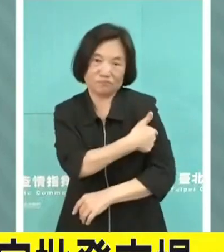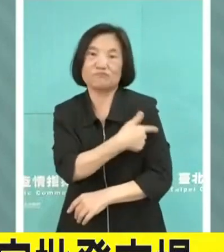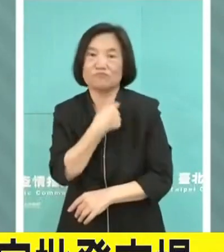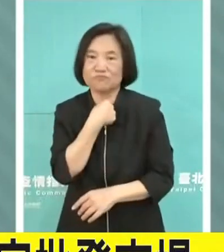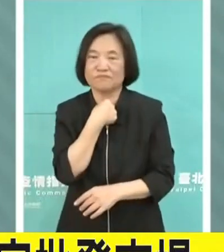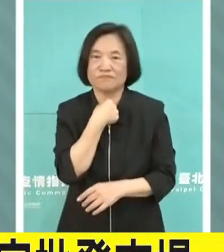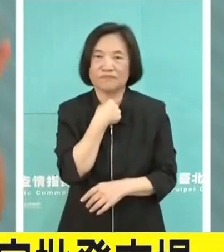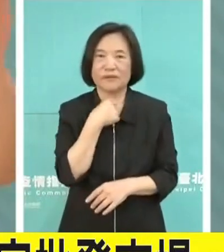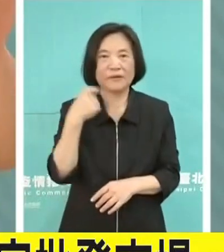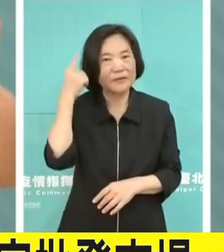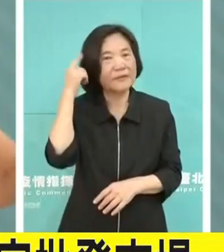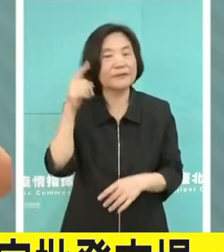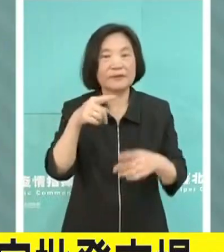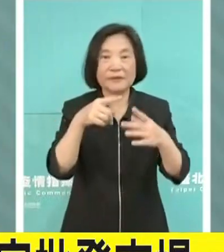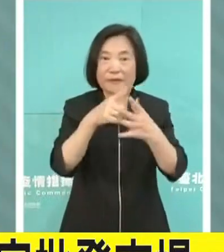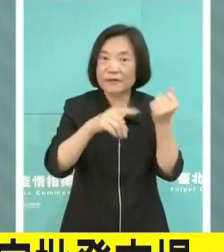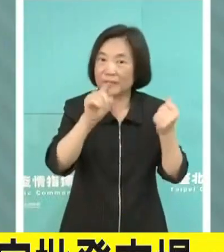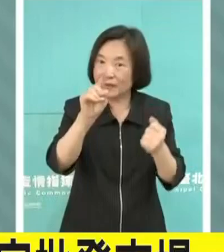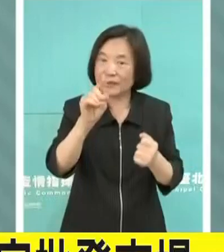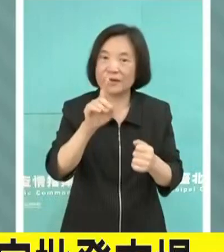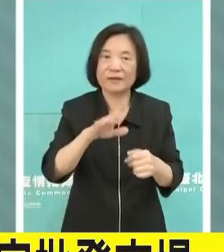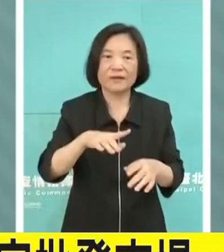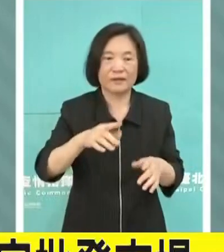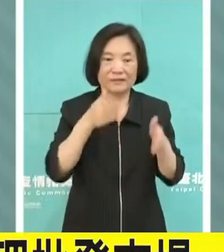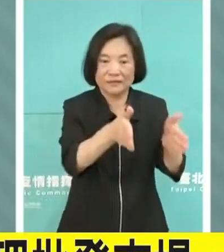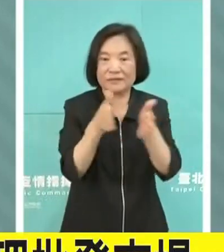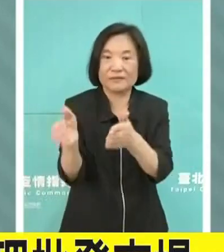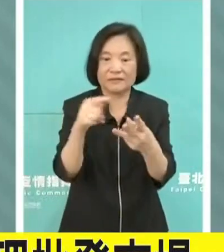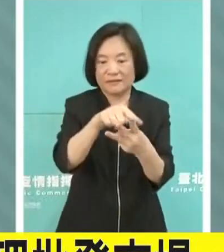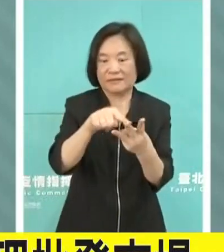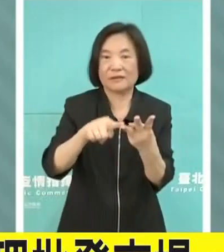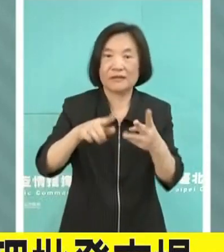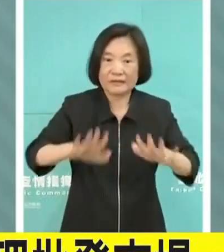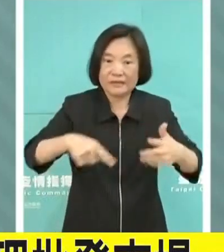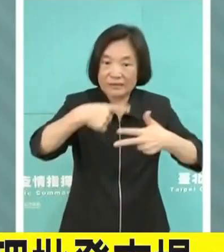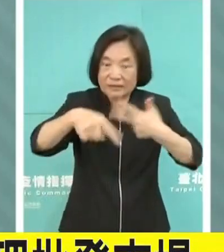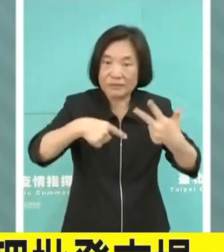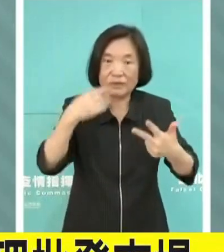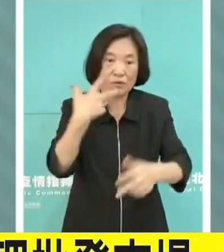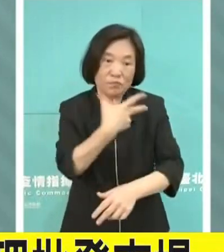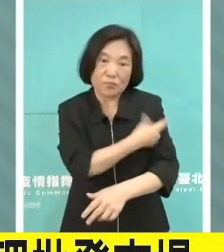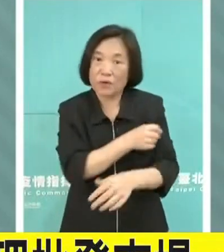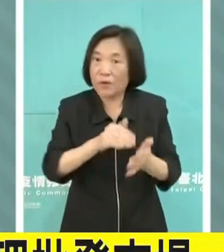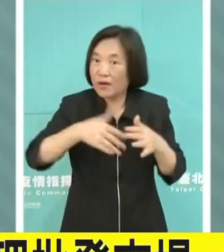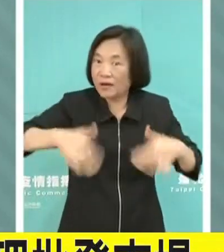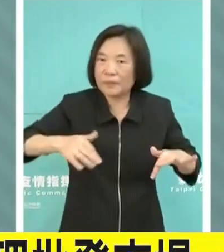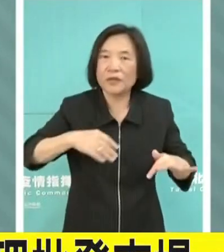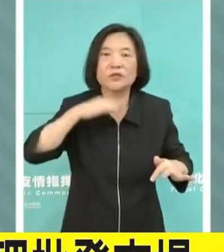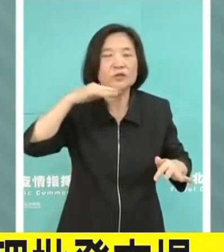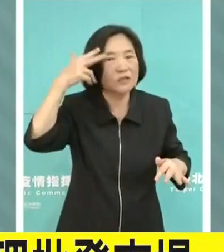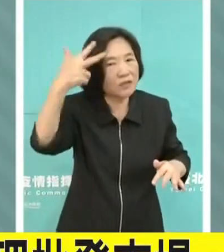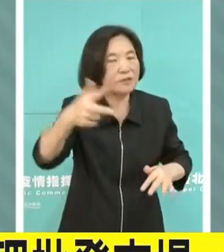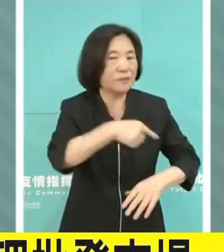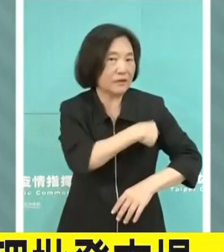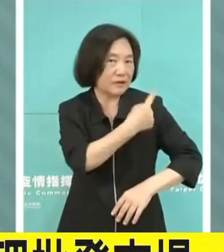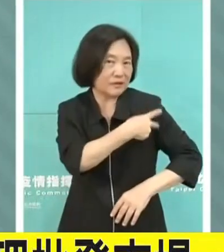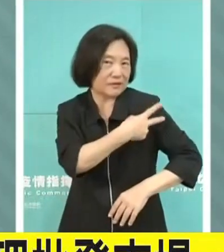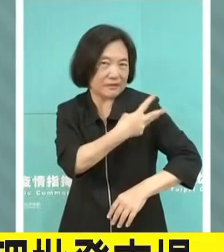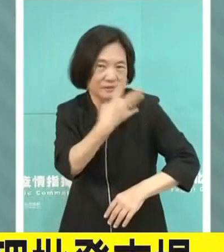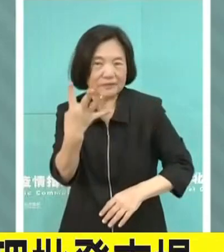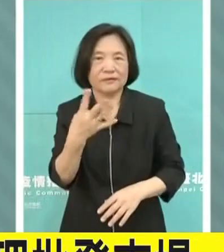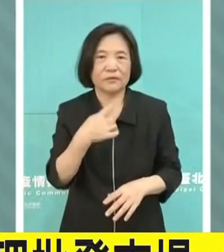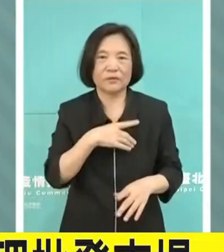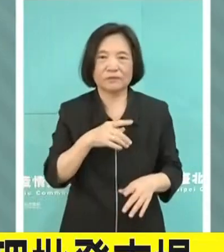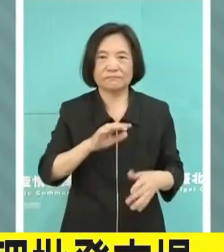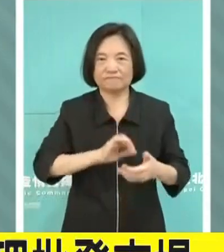哈，我们会把这些批发市场哦，这个礼拜没有打完的哈，下礼拜1、2、3、4会全部把它打